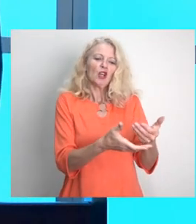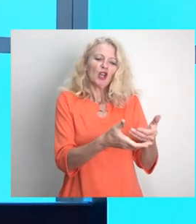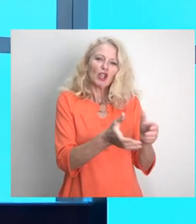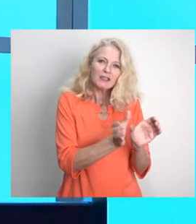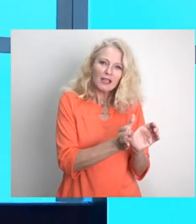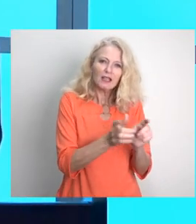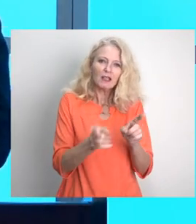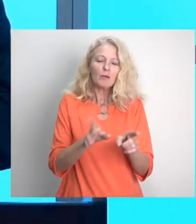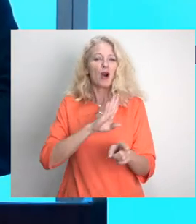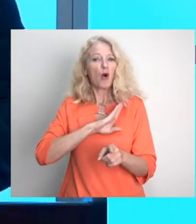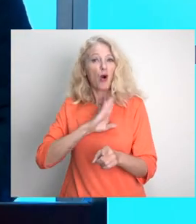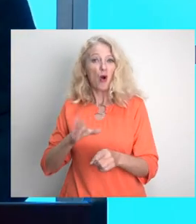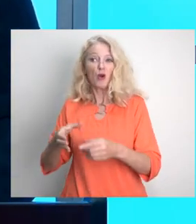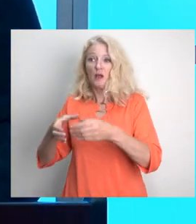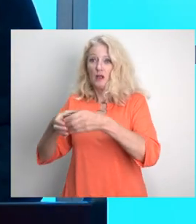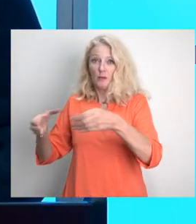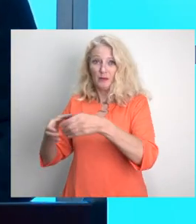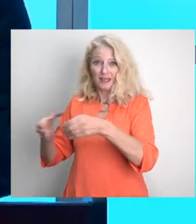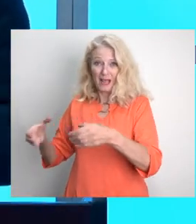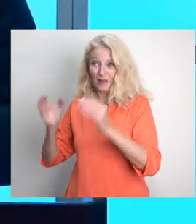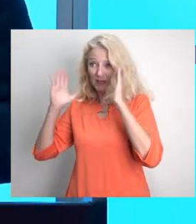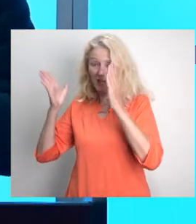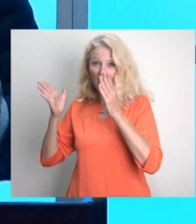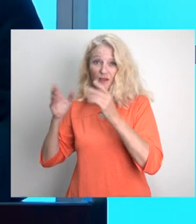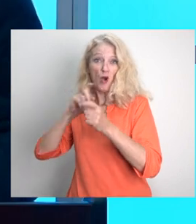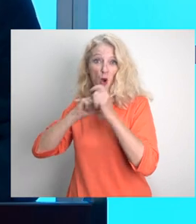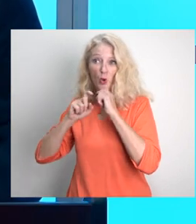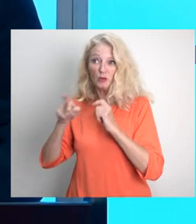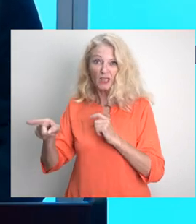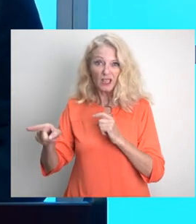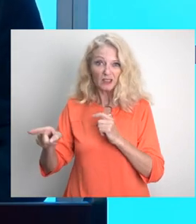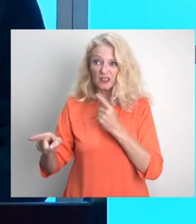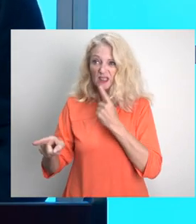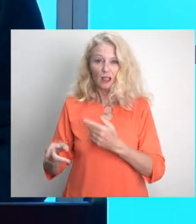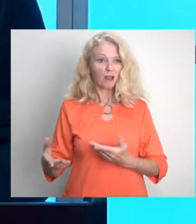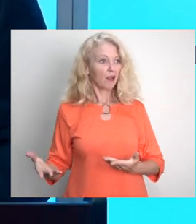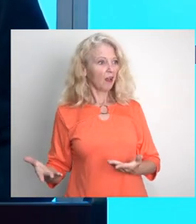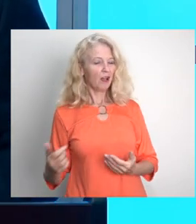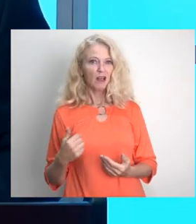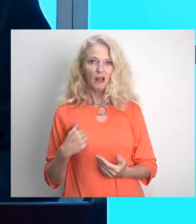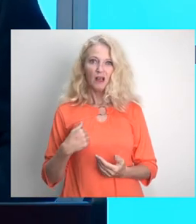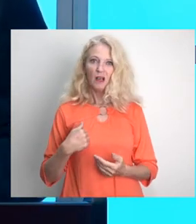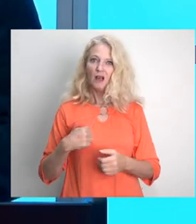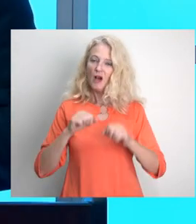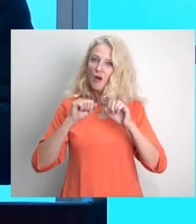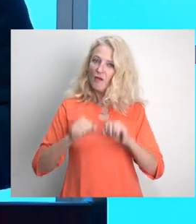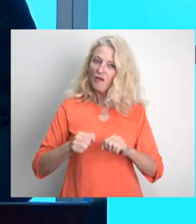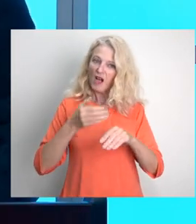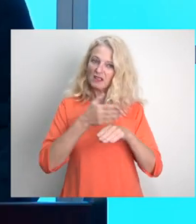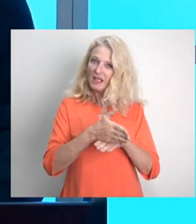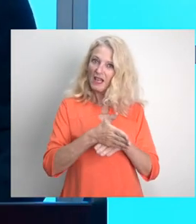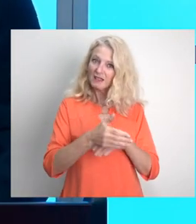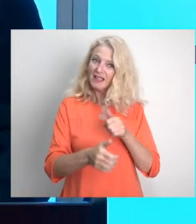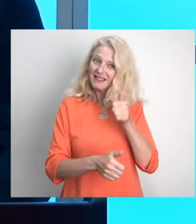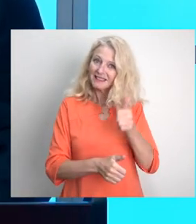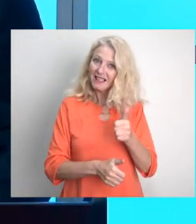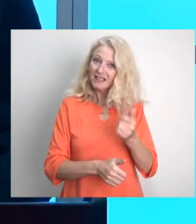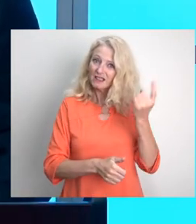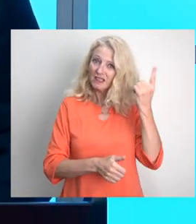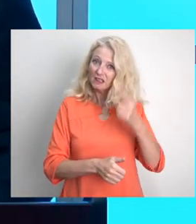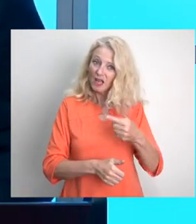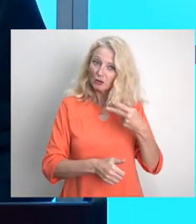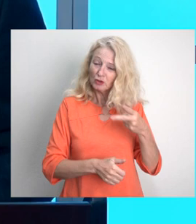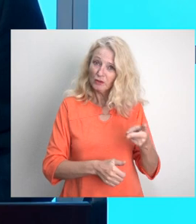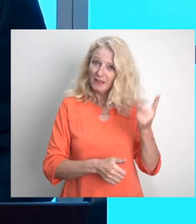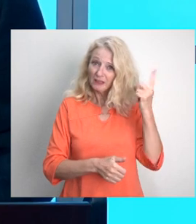de huishoudens, maar met name bedrijfsleven. Ik heb bijvoorbeeld een hotel gesproken die zegt, ons vastrecht is om en nabij zo'n 16